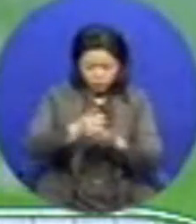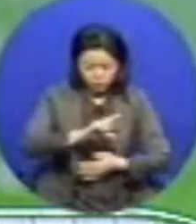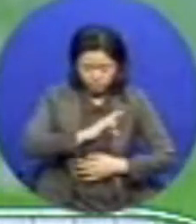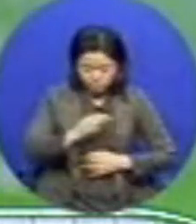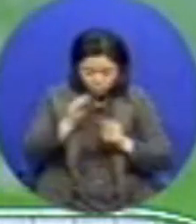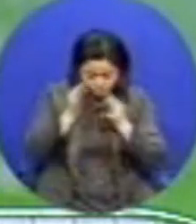암